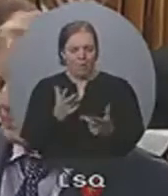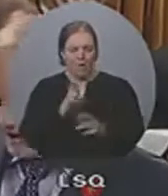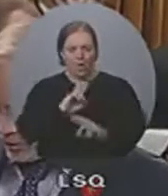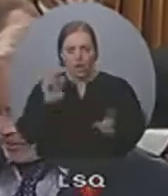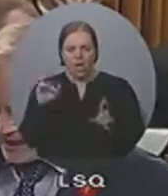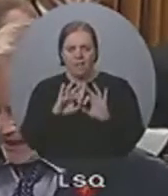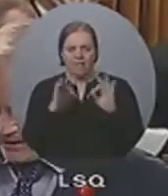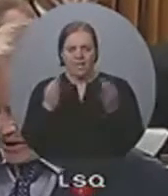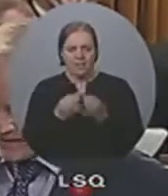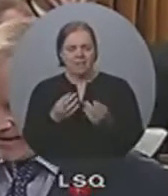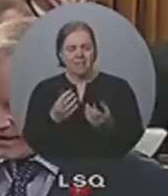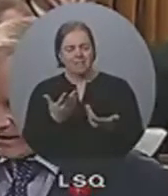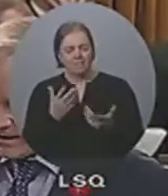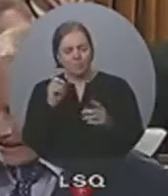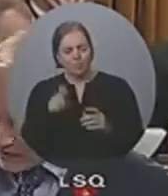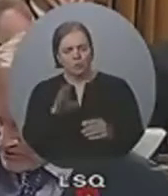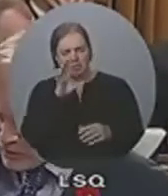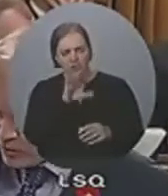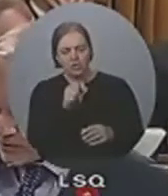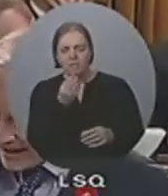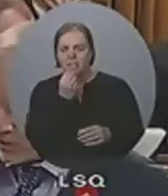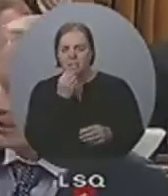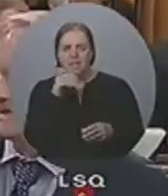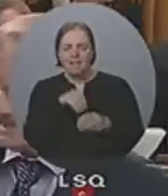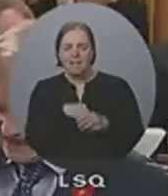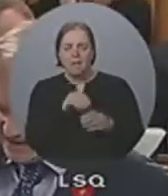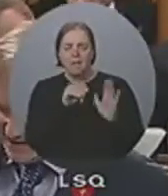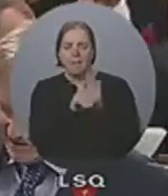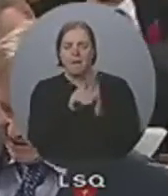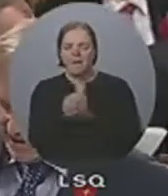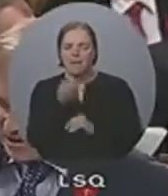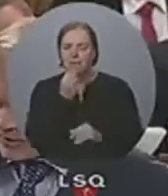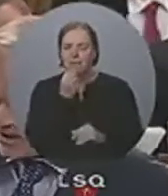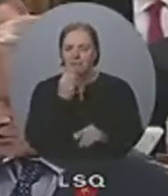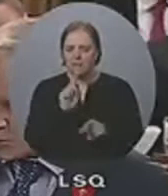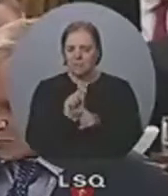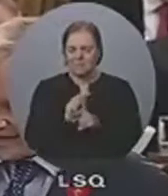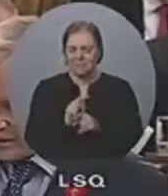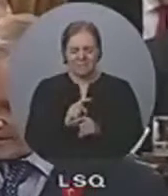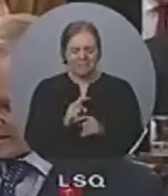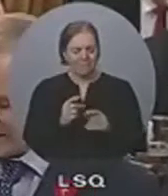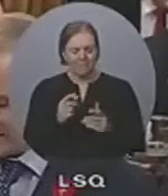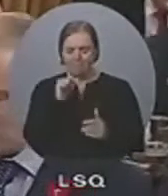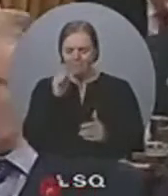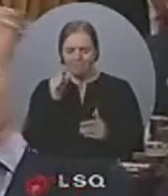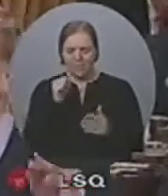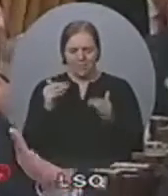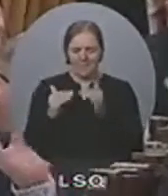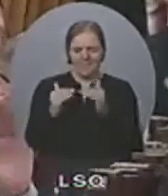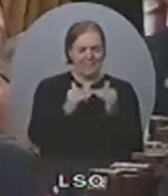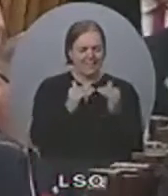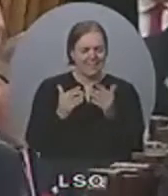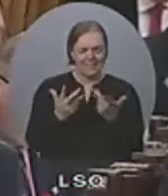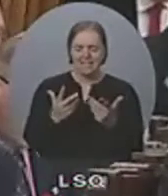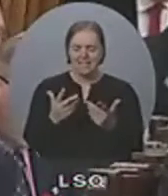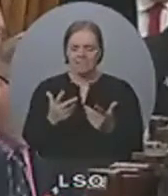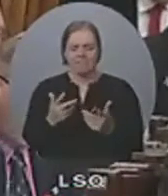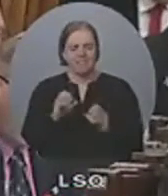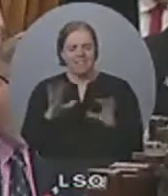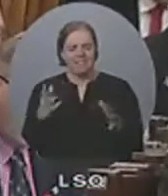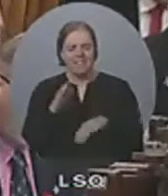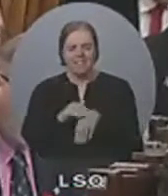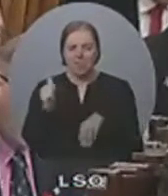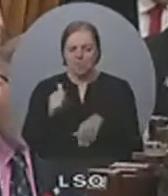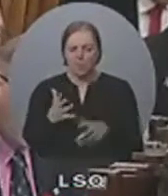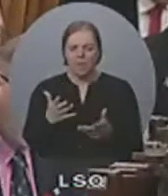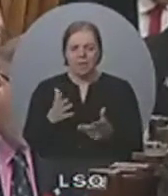font appel aux banques alimentaires. Il y a un niveau record d'inégalité. Il y a près de 2 millions de sans-emploi, mais aucun plan